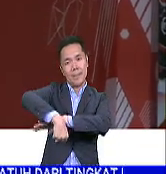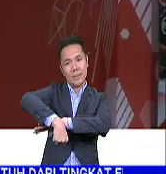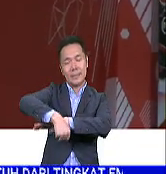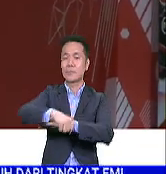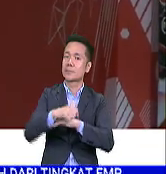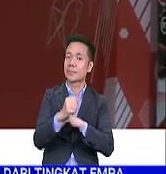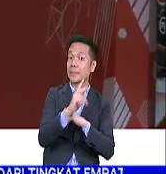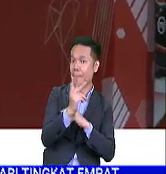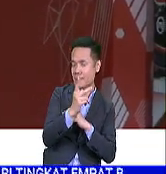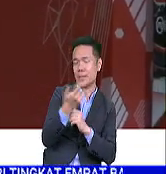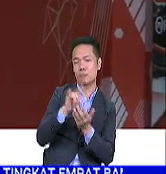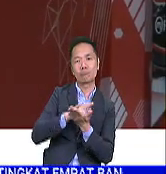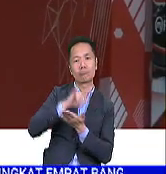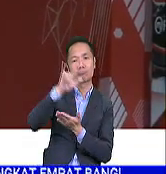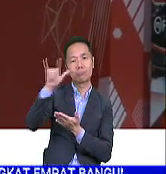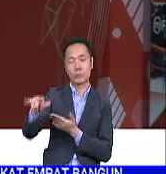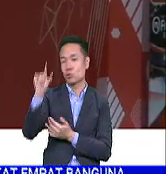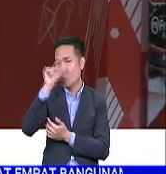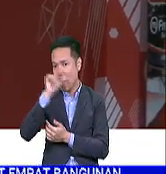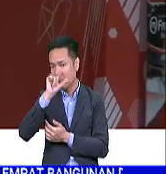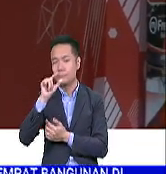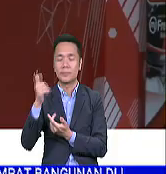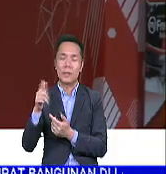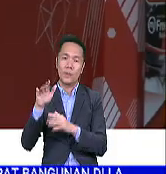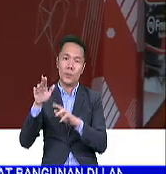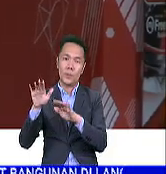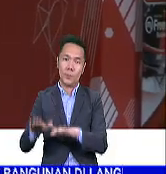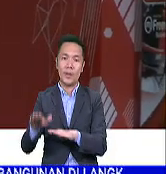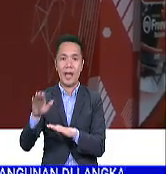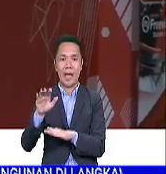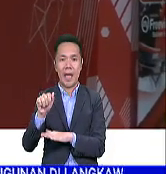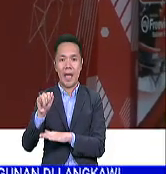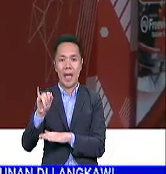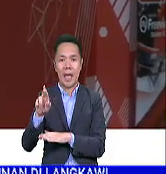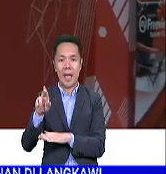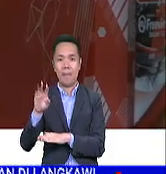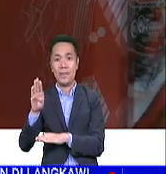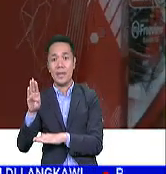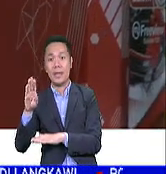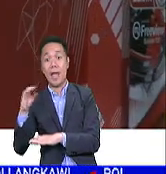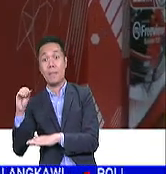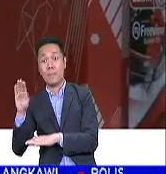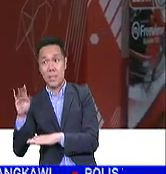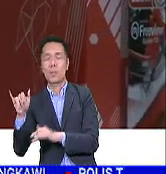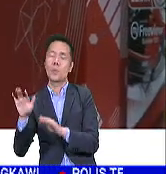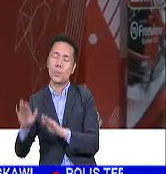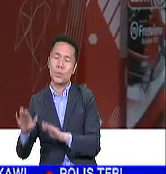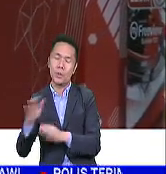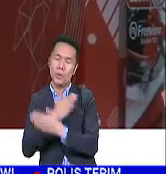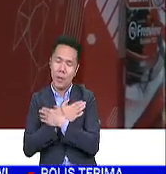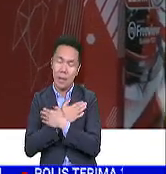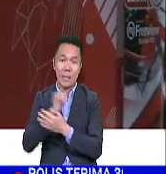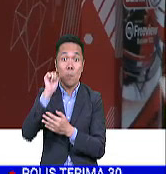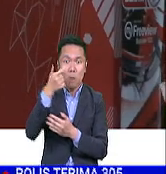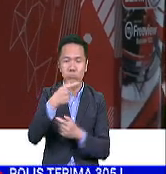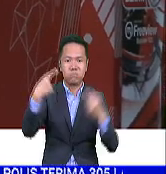Khamis. So sampai sana terus duduk dekat Airbnb then pertandingan next day. Persiapan sebenarnya bermula on